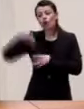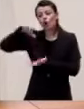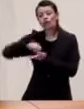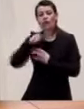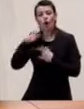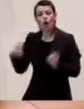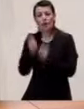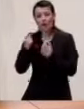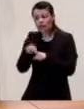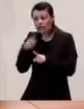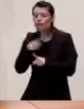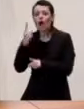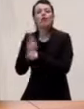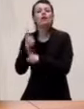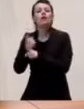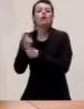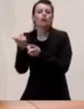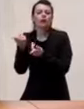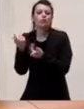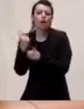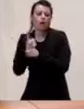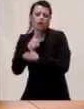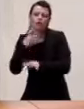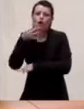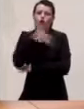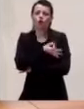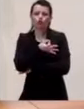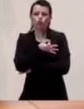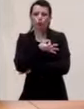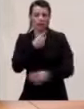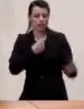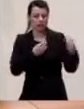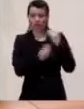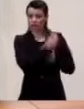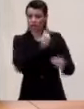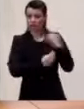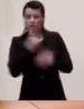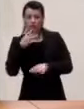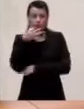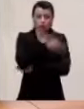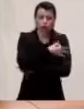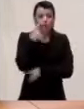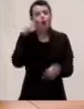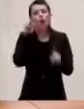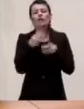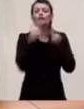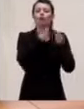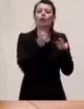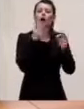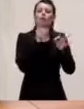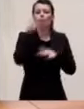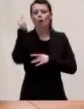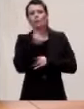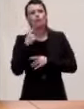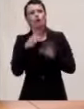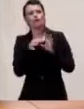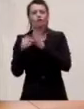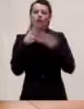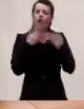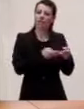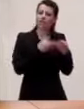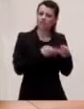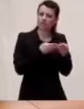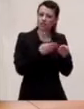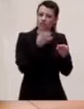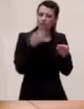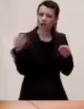prestare le consulenze richieste per la migliore definizione dei profili assistenziali e a valutare, preferibilmente